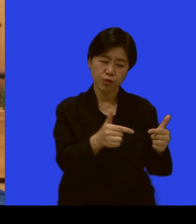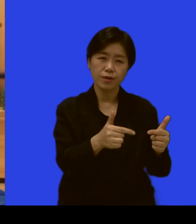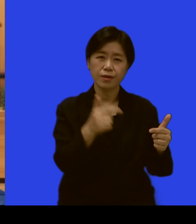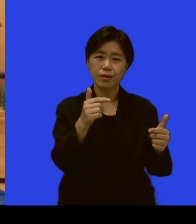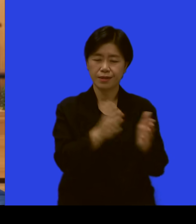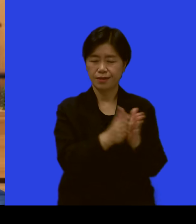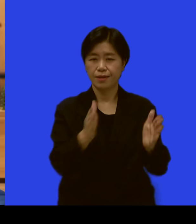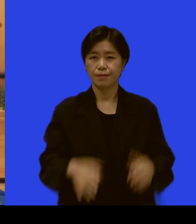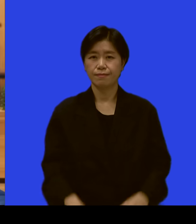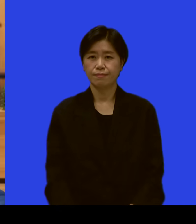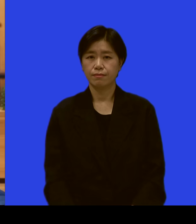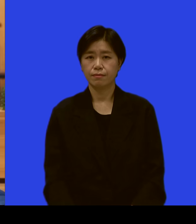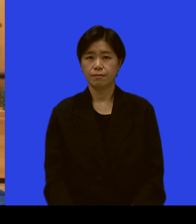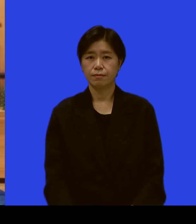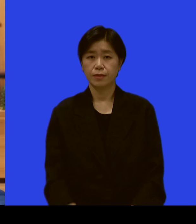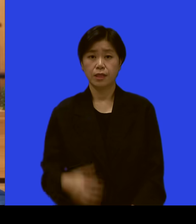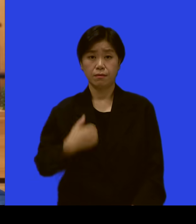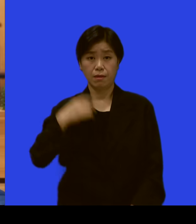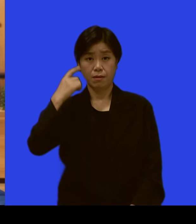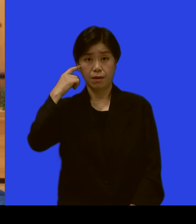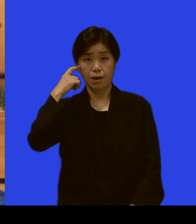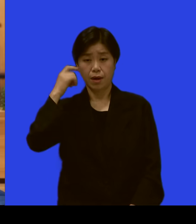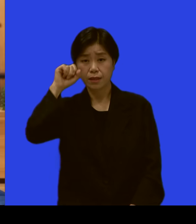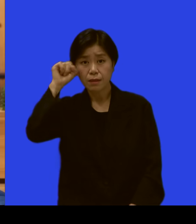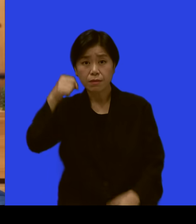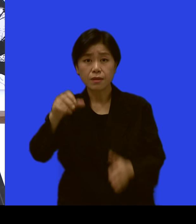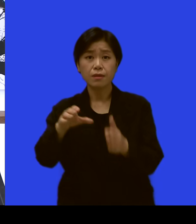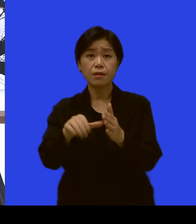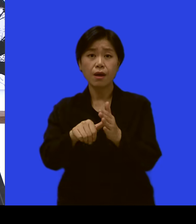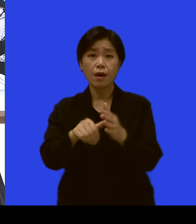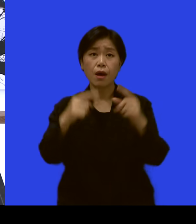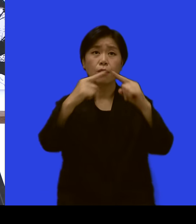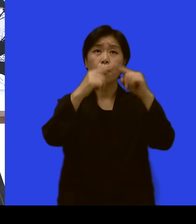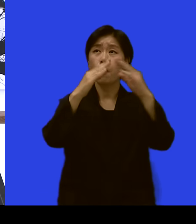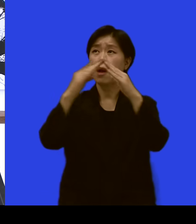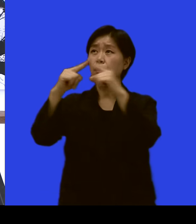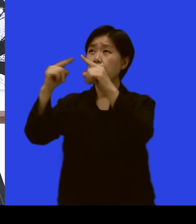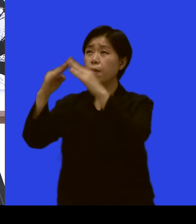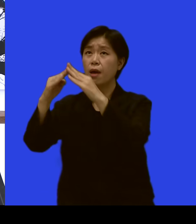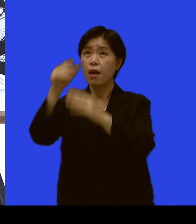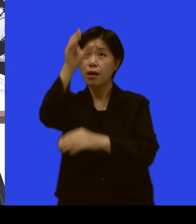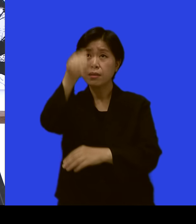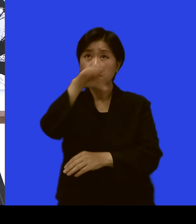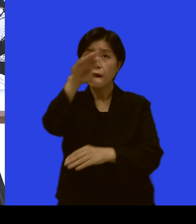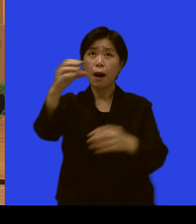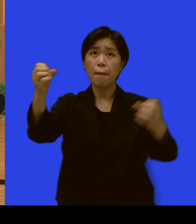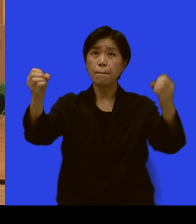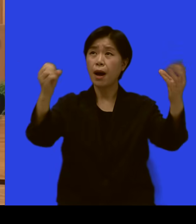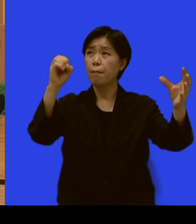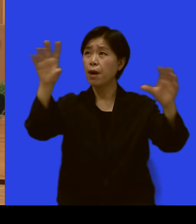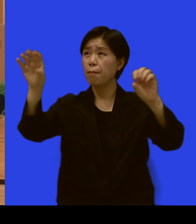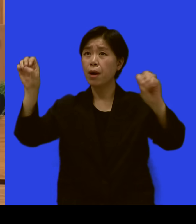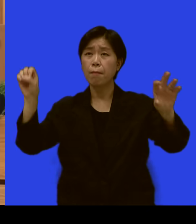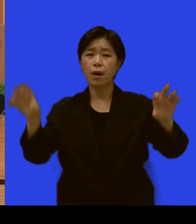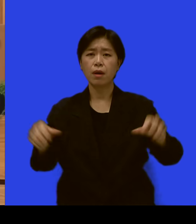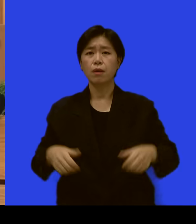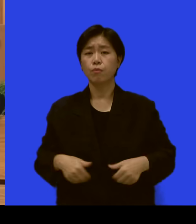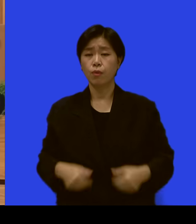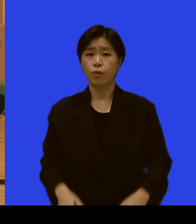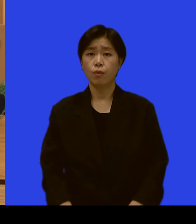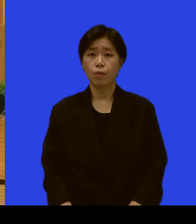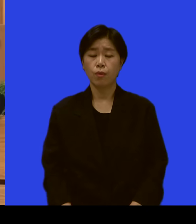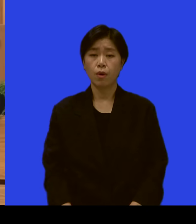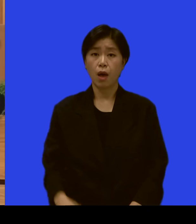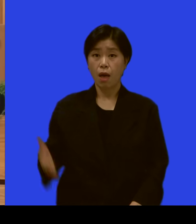그래서 새벽 교회가 불을 밝히고 있어야 된다는 생각이 드네요. 맞습니다. 누군가는 맞습니다. 예, 우리가 어느 순간 어느 날 제가 서울 야경을